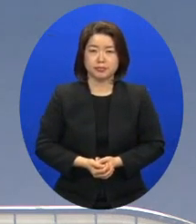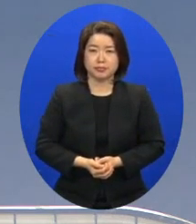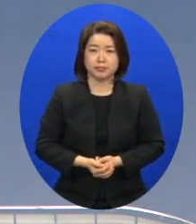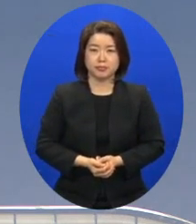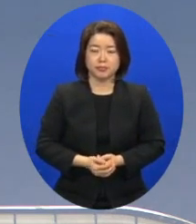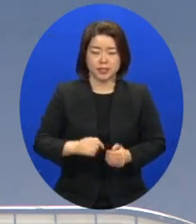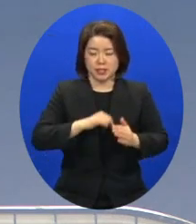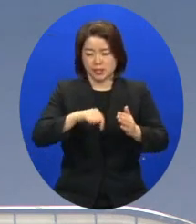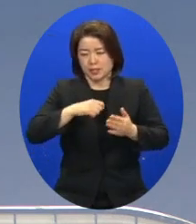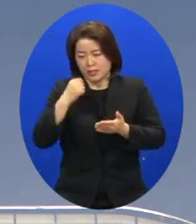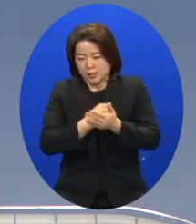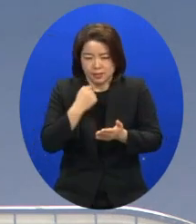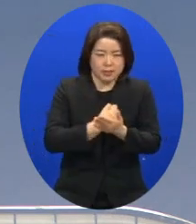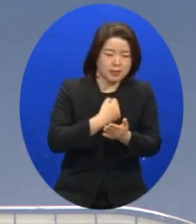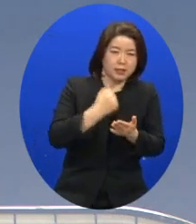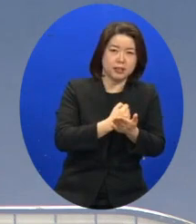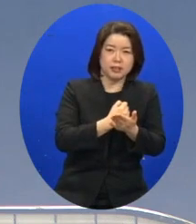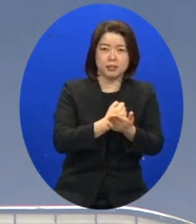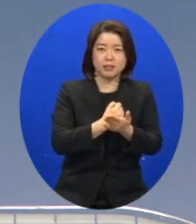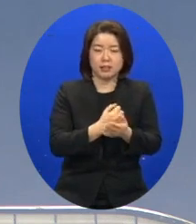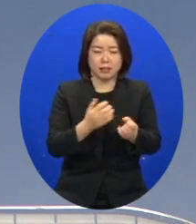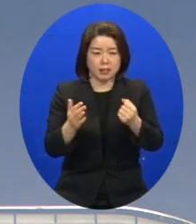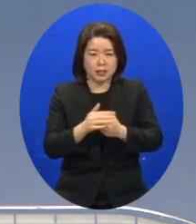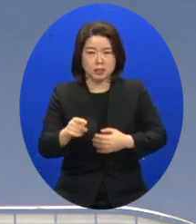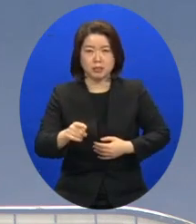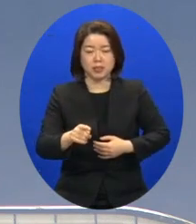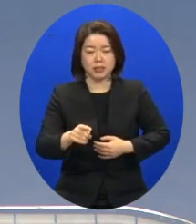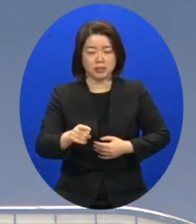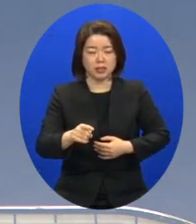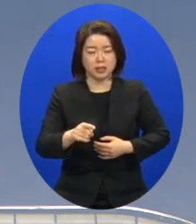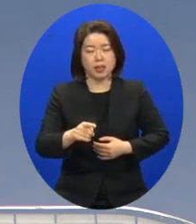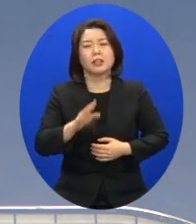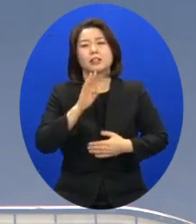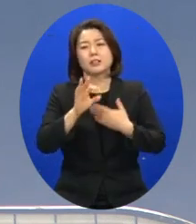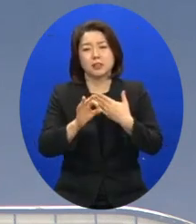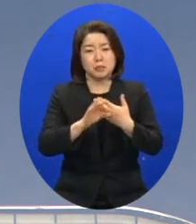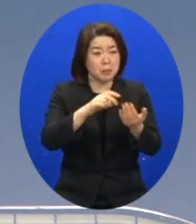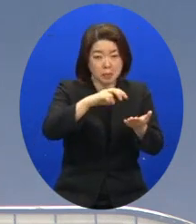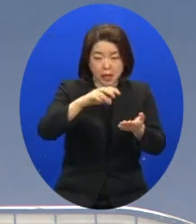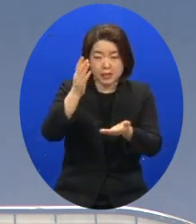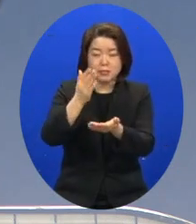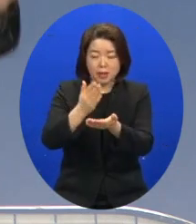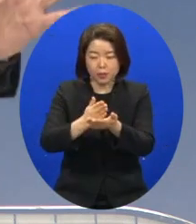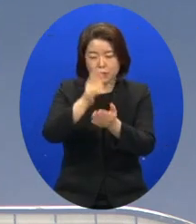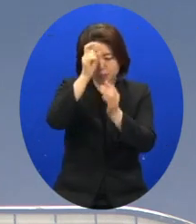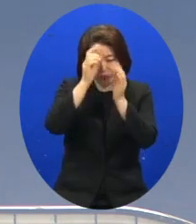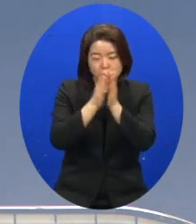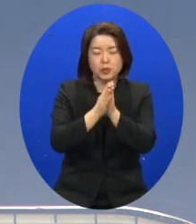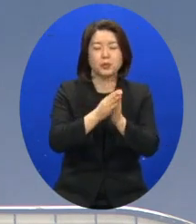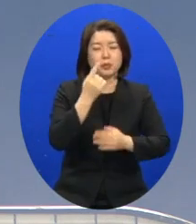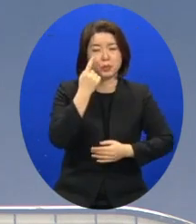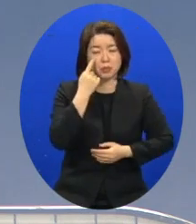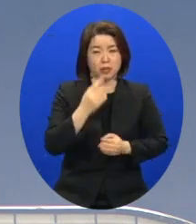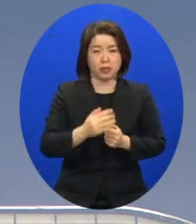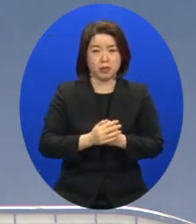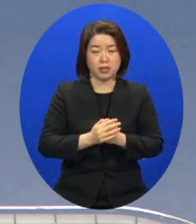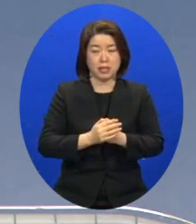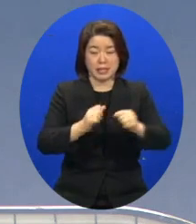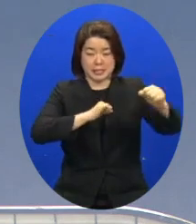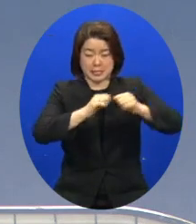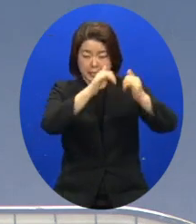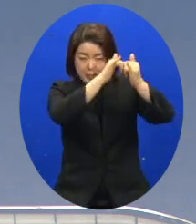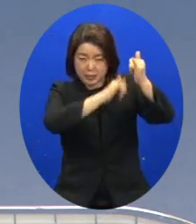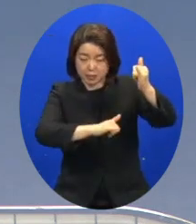막 속이 안타까움 연 그래서 기도하라고 하는거 아니겠습니까 역사를 주관하시는 분은 하나님이십니다